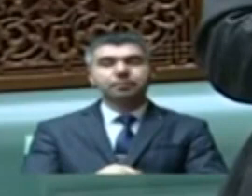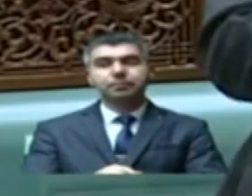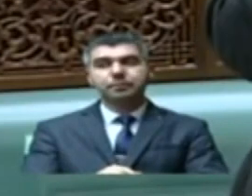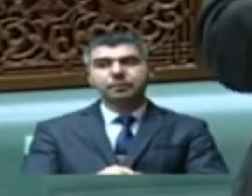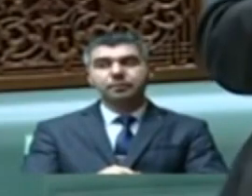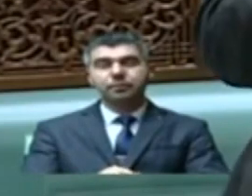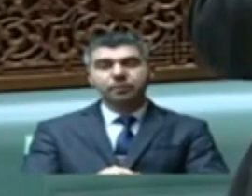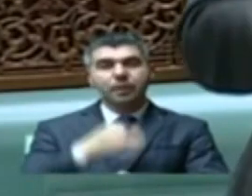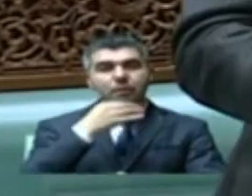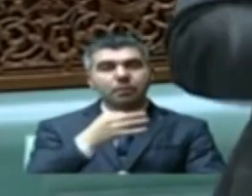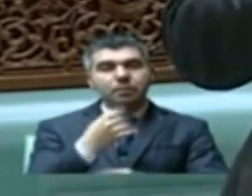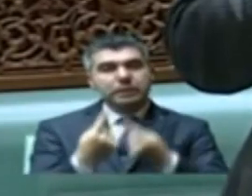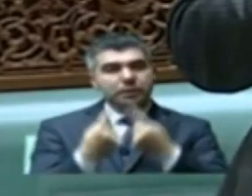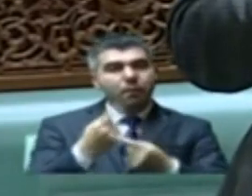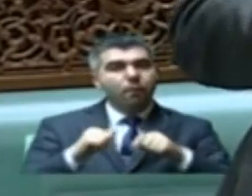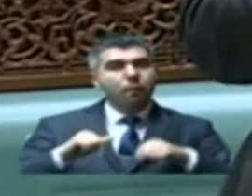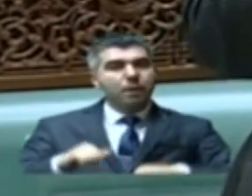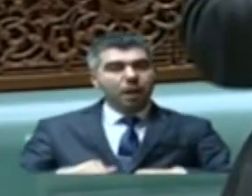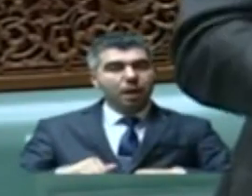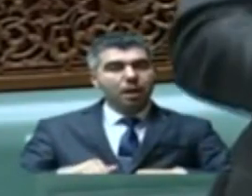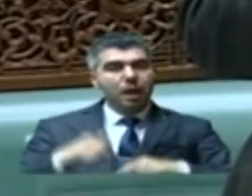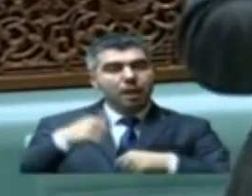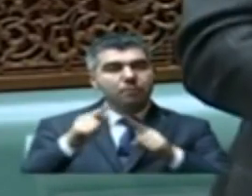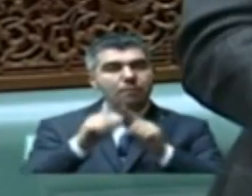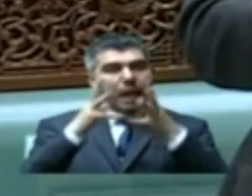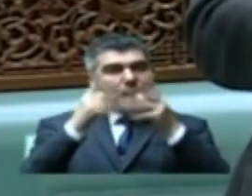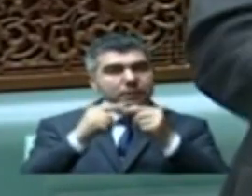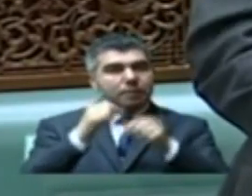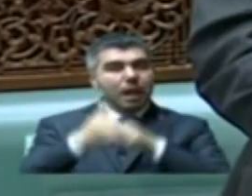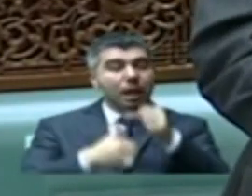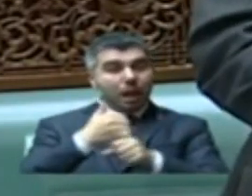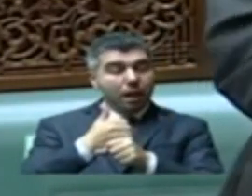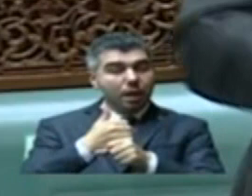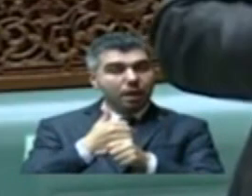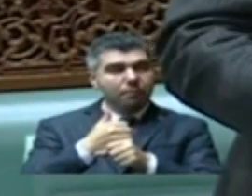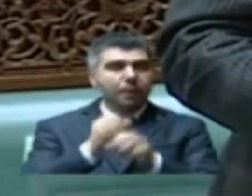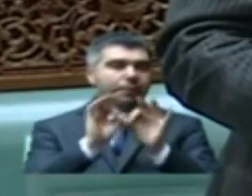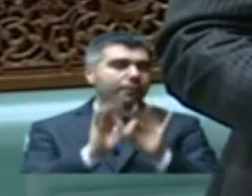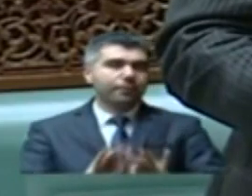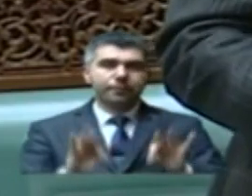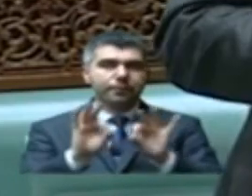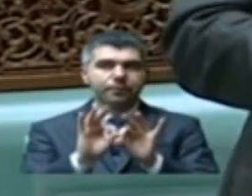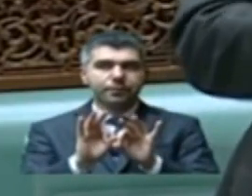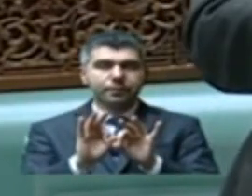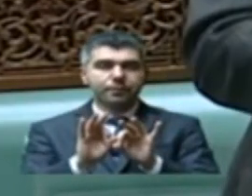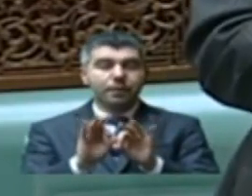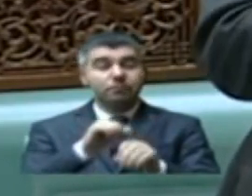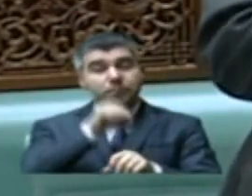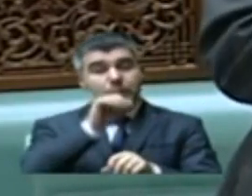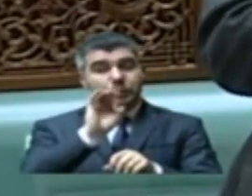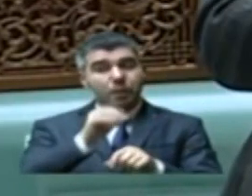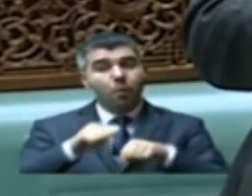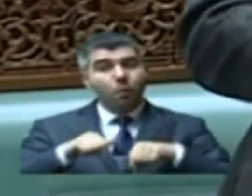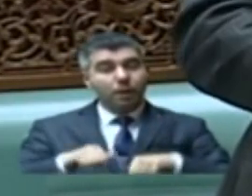بأن وأتحدى بأن الوزارة عندها إحصائيات سنوية ديال الضحايا هاد هذه المخاطر. بغينا بأن الوزارة إذا